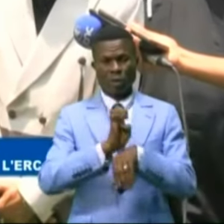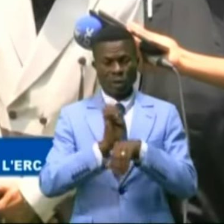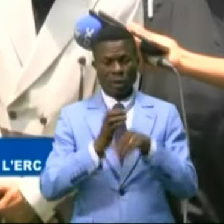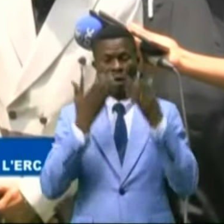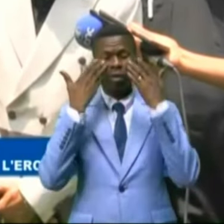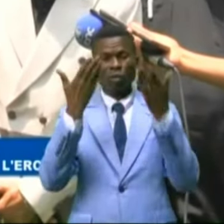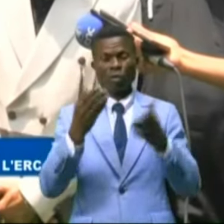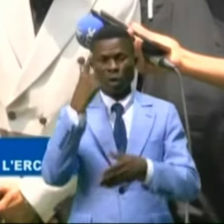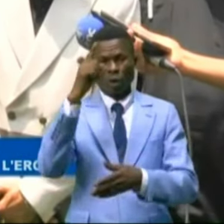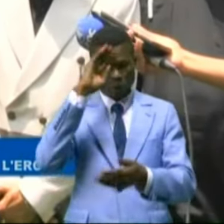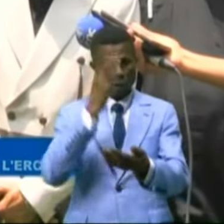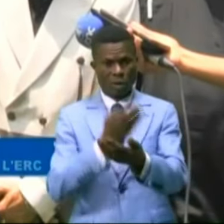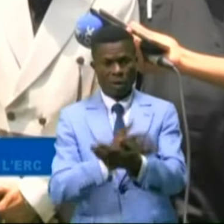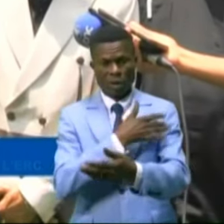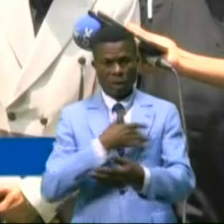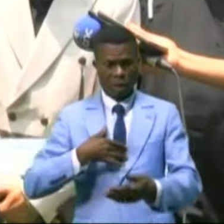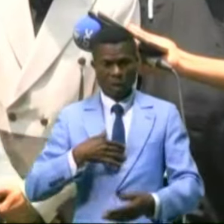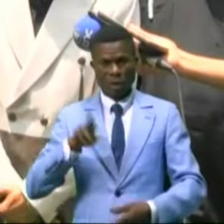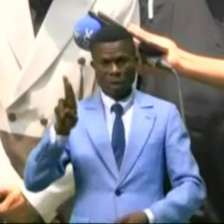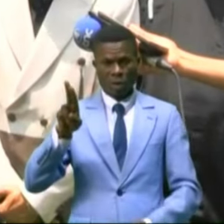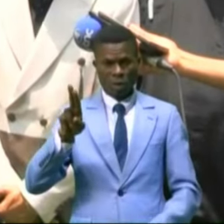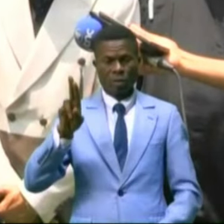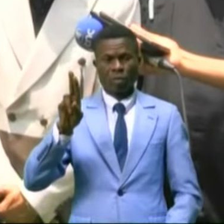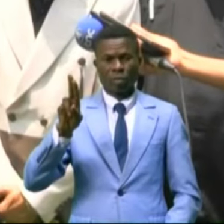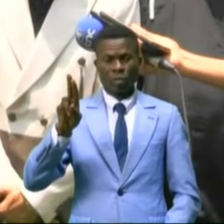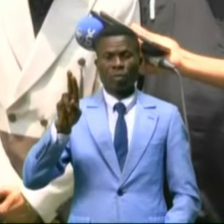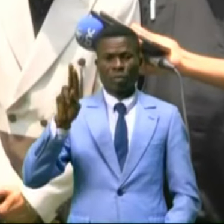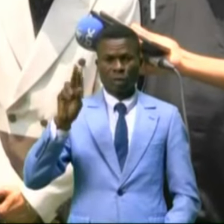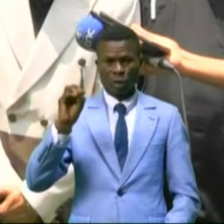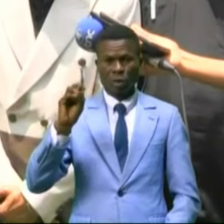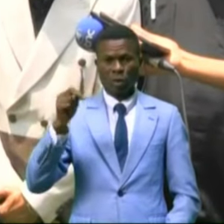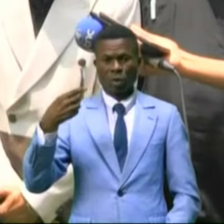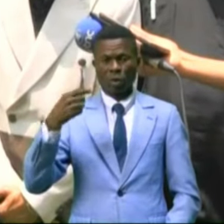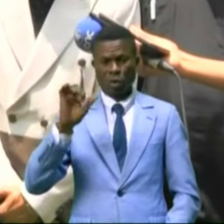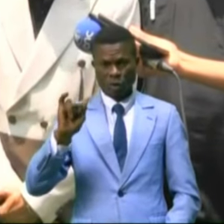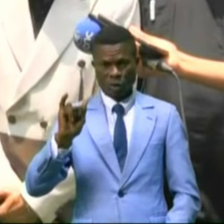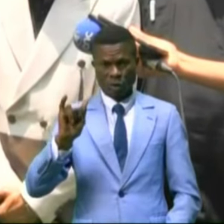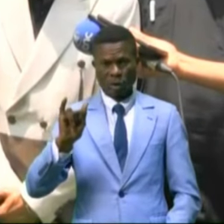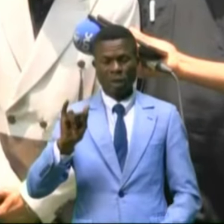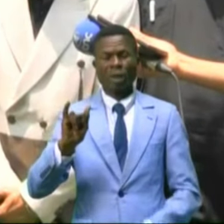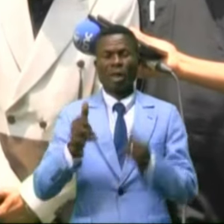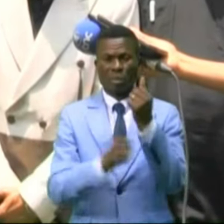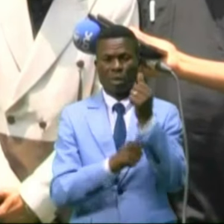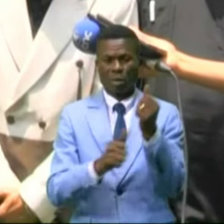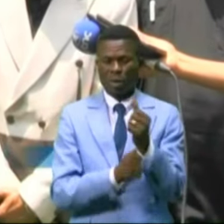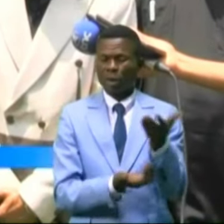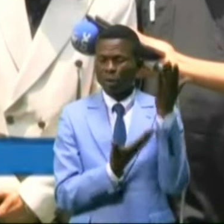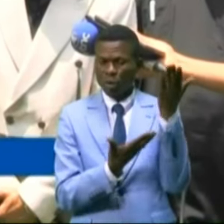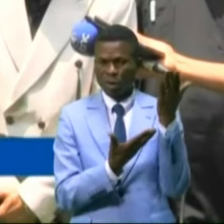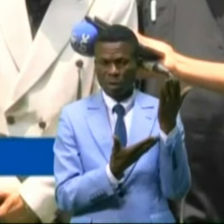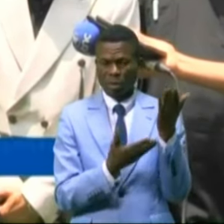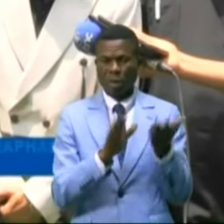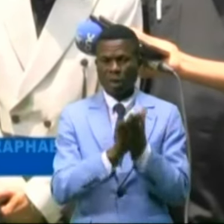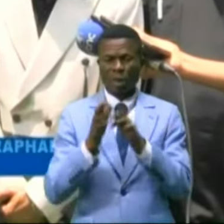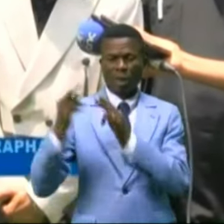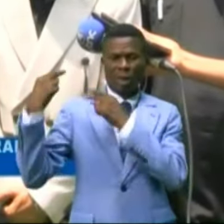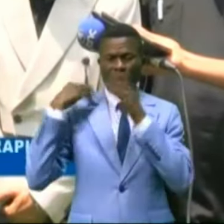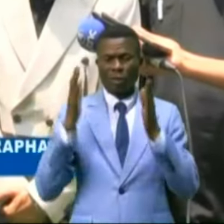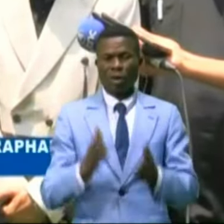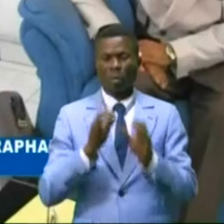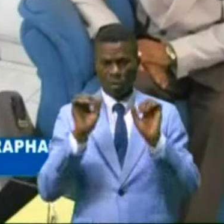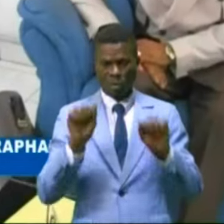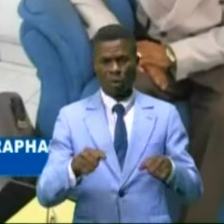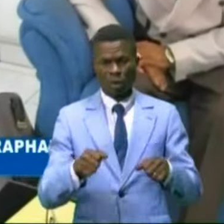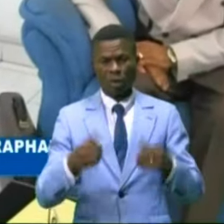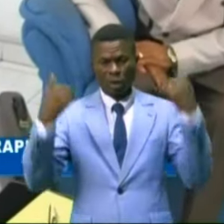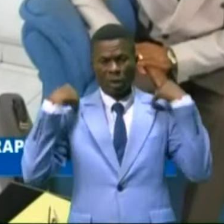voici un il s'appelle l'honorable Ron Roger bimoala c'est un homme recommandable pour les postes de responsabilité les chefs